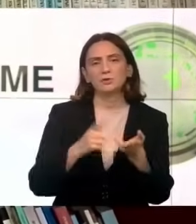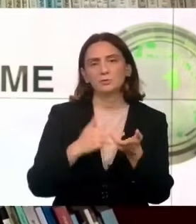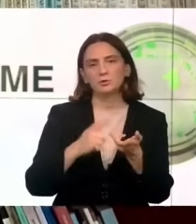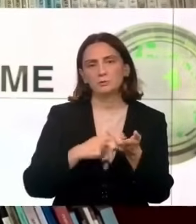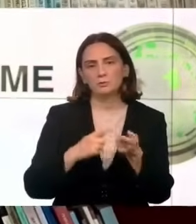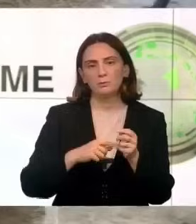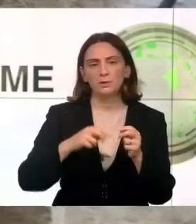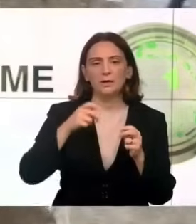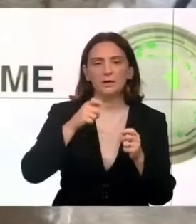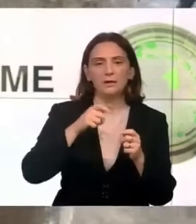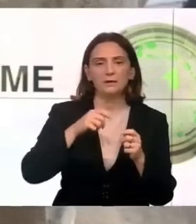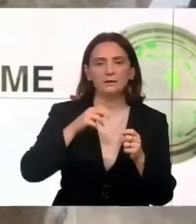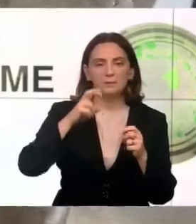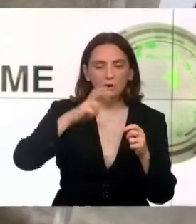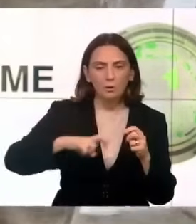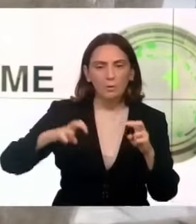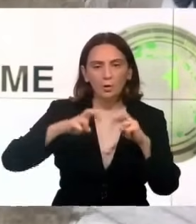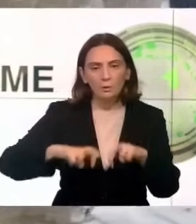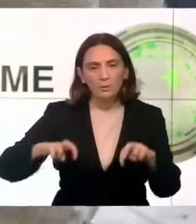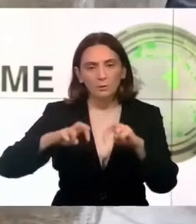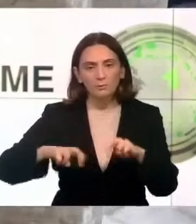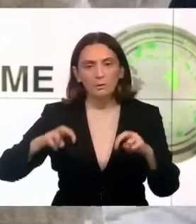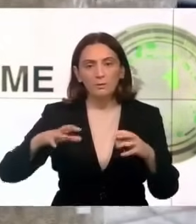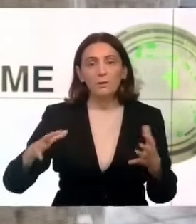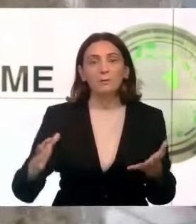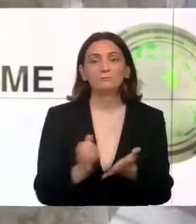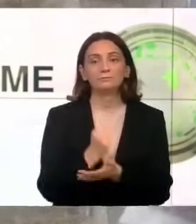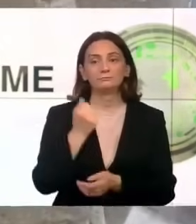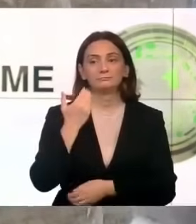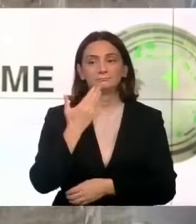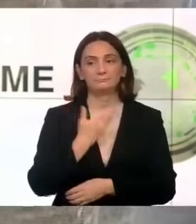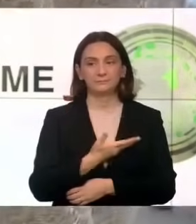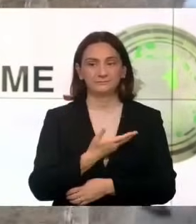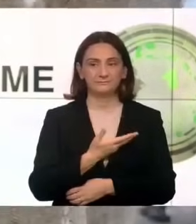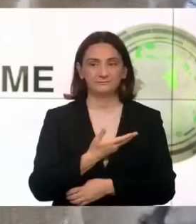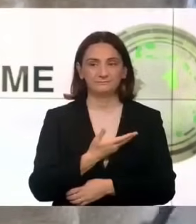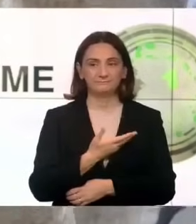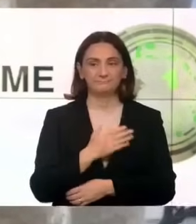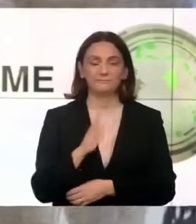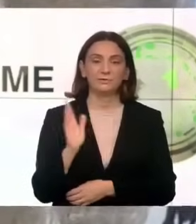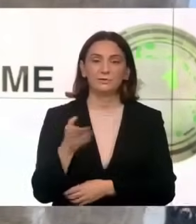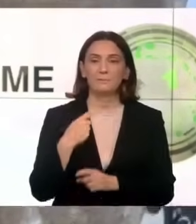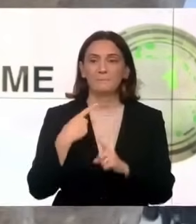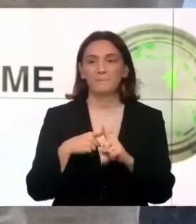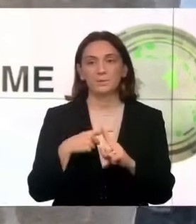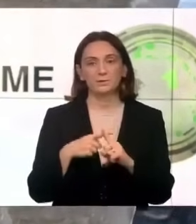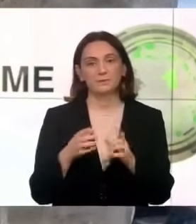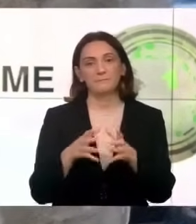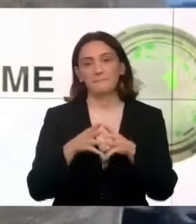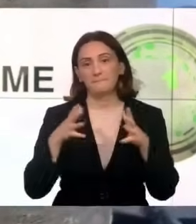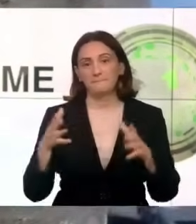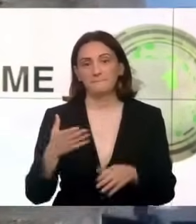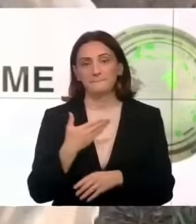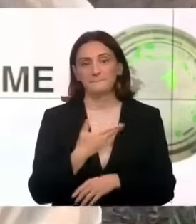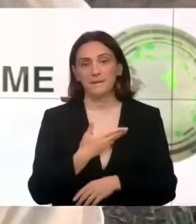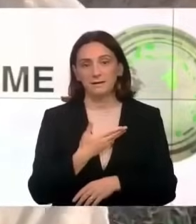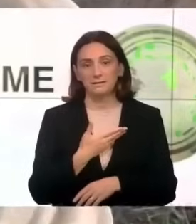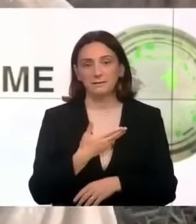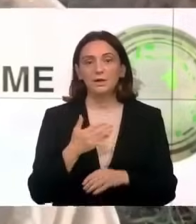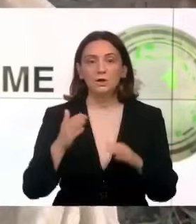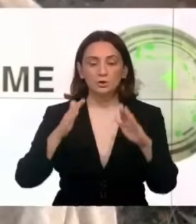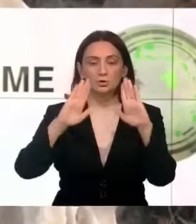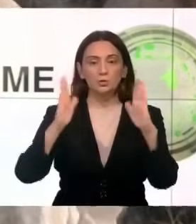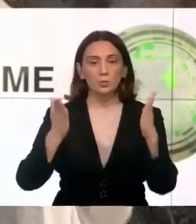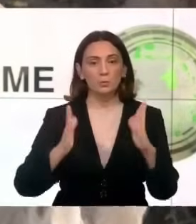një skulpture antike, e cila nuk është zbuluar e tëra, por pjesë fragmente të saj. Kemi të bëjmë me një skulpture e